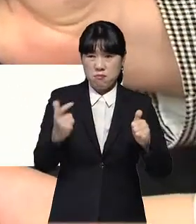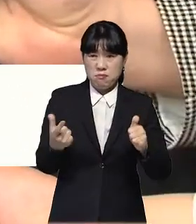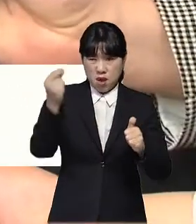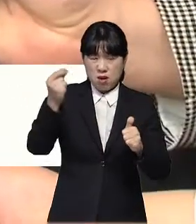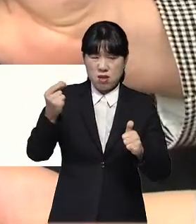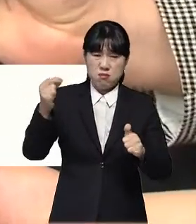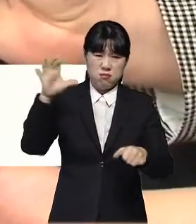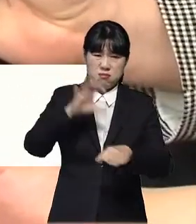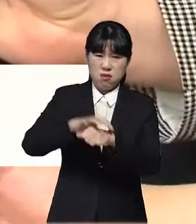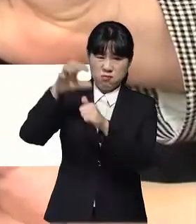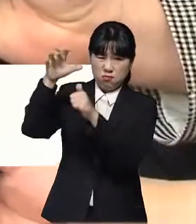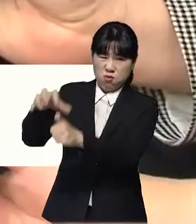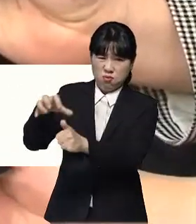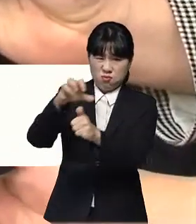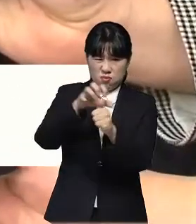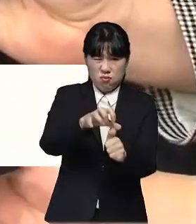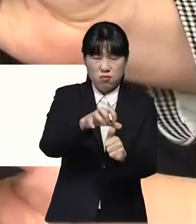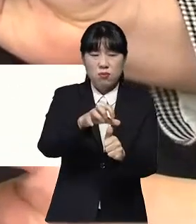법정에서도 빨리